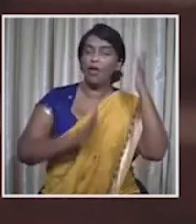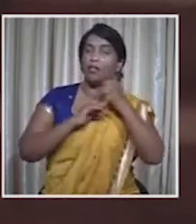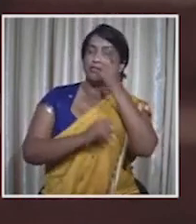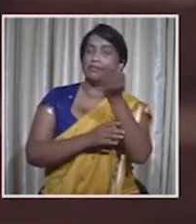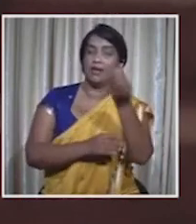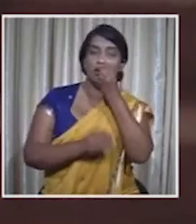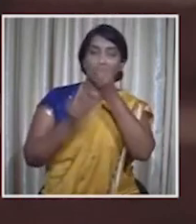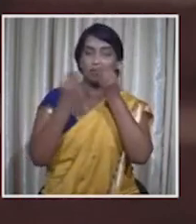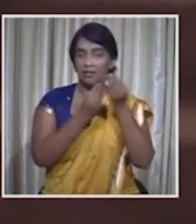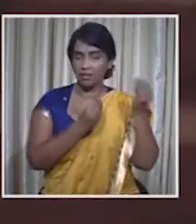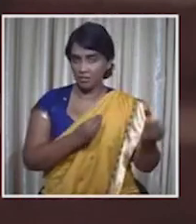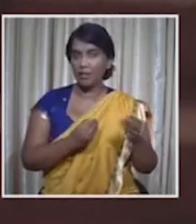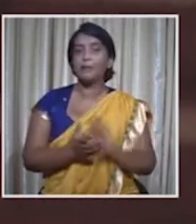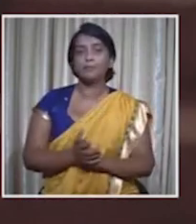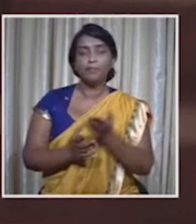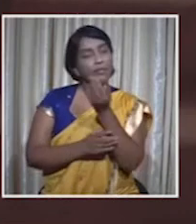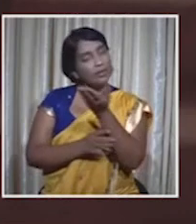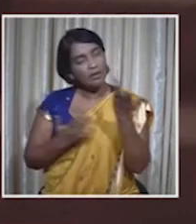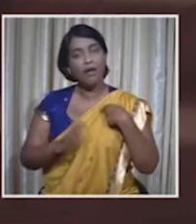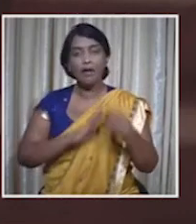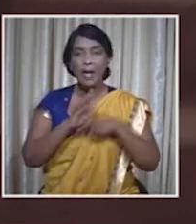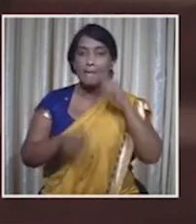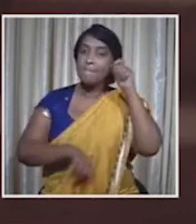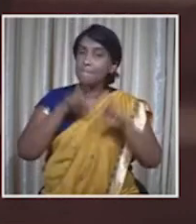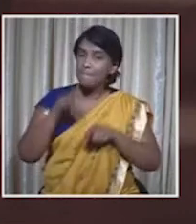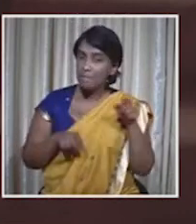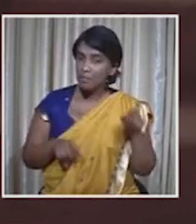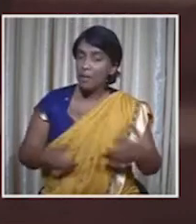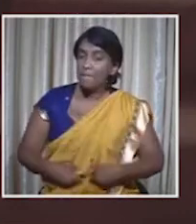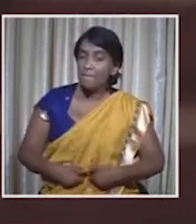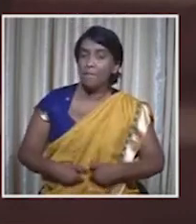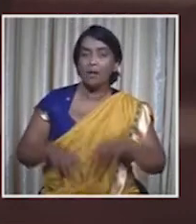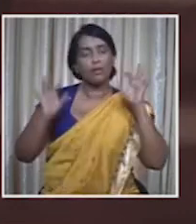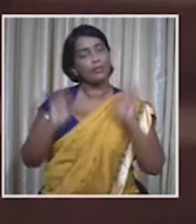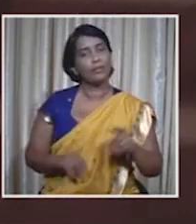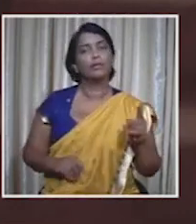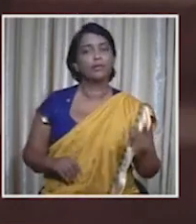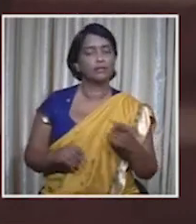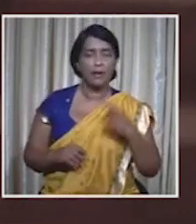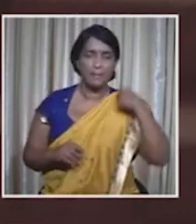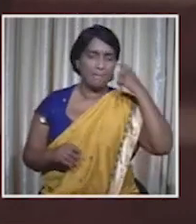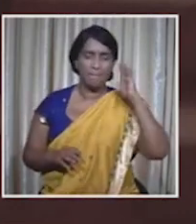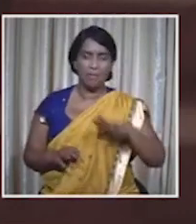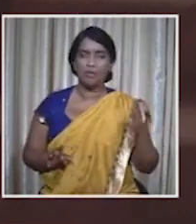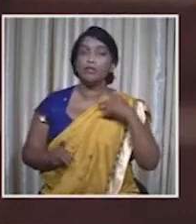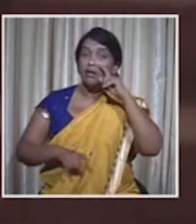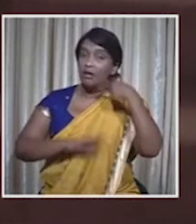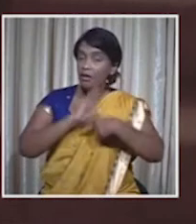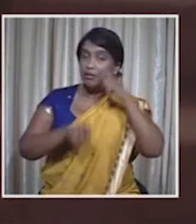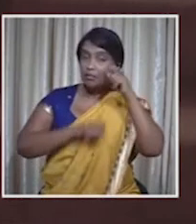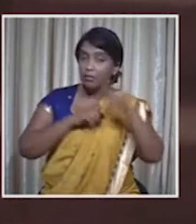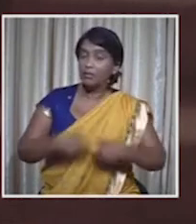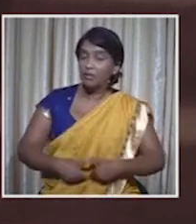කියලා එළ ලෝක වටේ ගිහිල්ලා මිනිස්සුන්ට කන්න දෙන්න. හරි හිගා කාලේ හරි මේ රටේ මිනිස්සුන්ට බඩකින්නේ තියන්න අපි බලාපොරොත්තු වෙන්නේ නැහැ. මේ